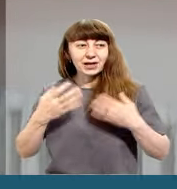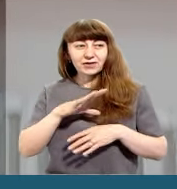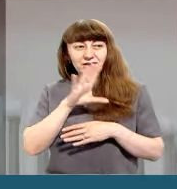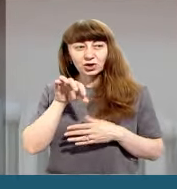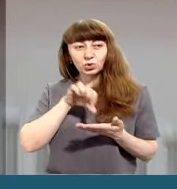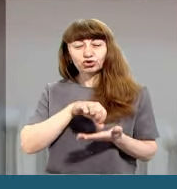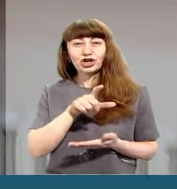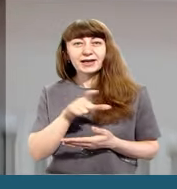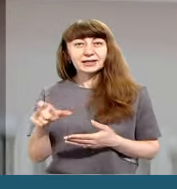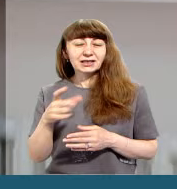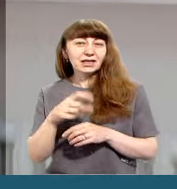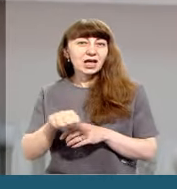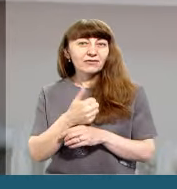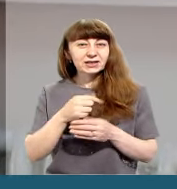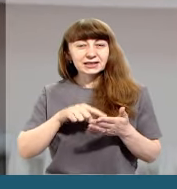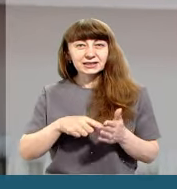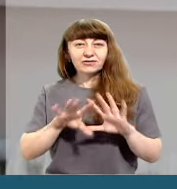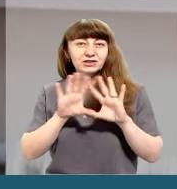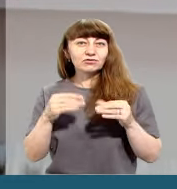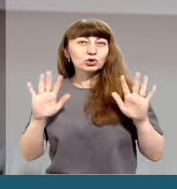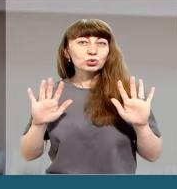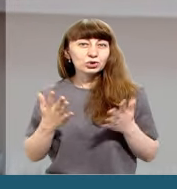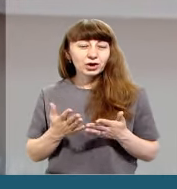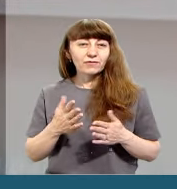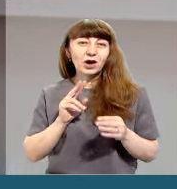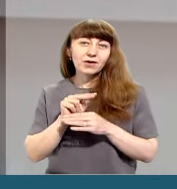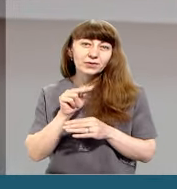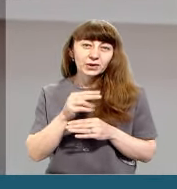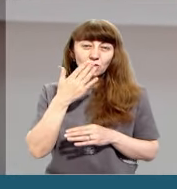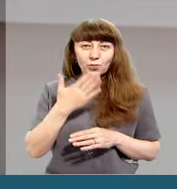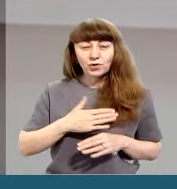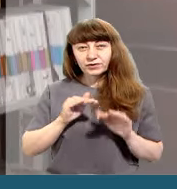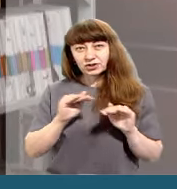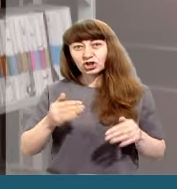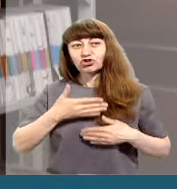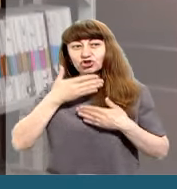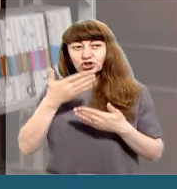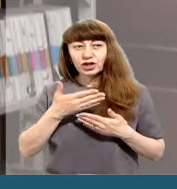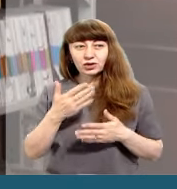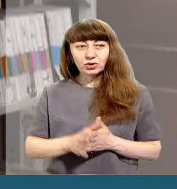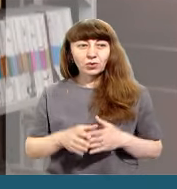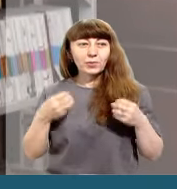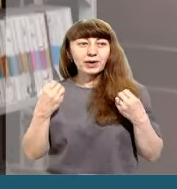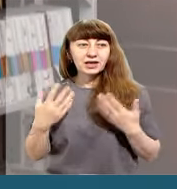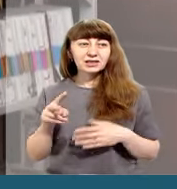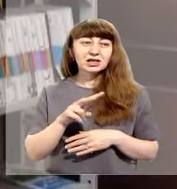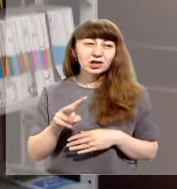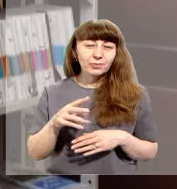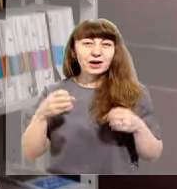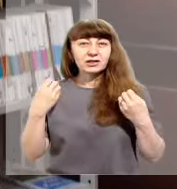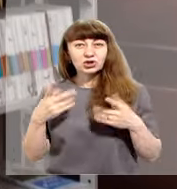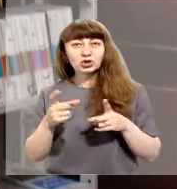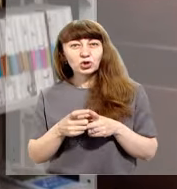всех участников. Основная цель всего происходящего – привить любовь детей к чтению. Праздник литературы, праздник